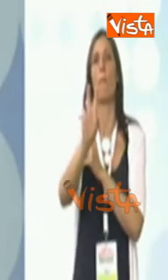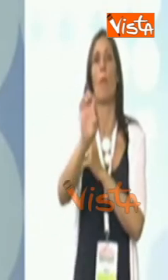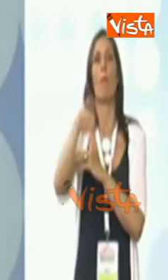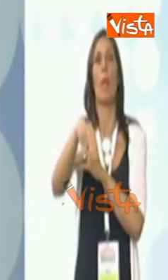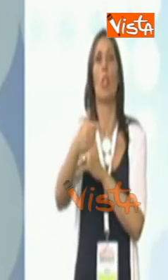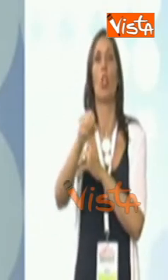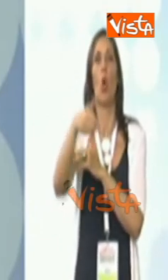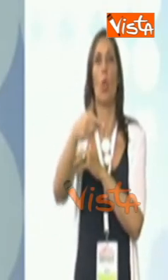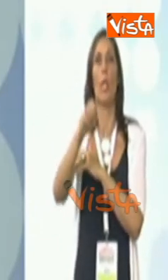cosa molto semplice